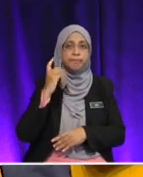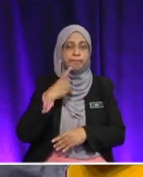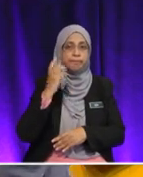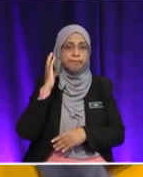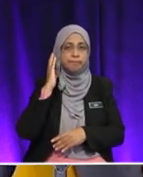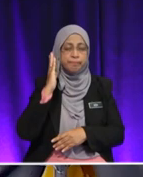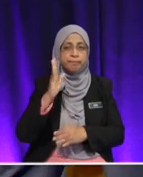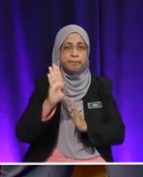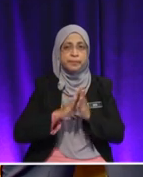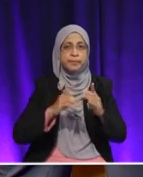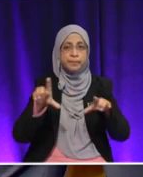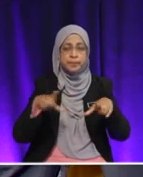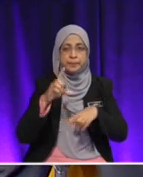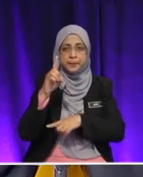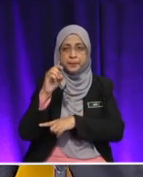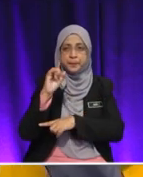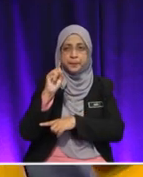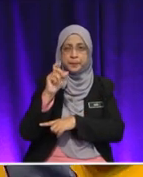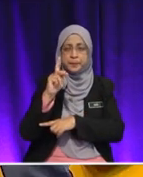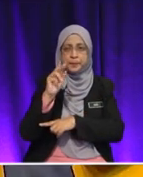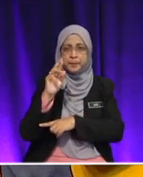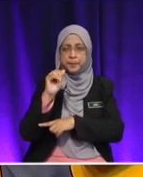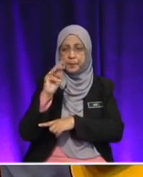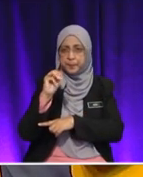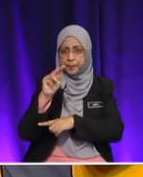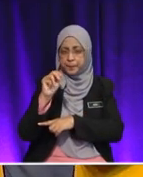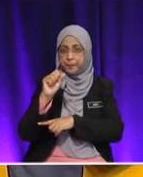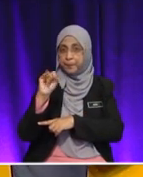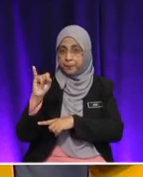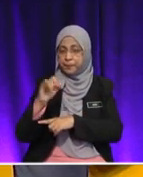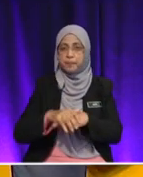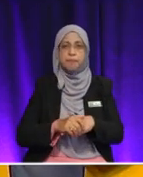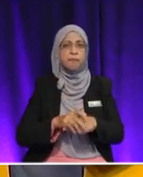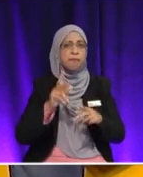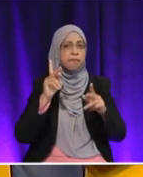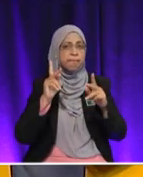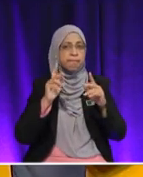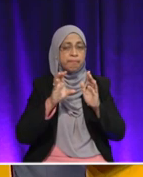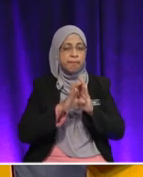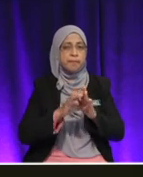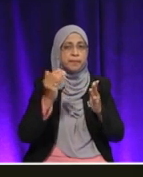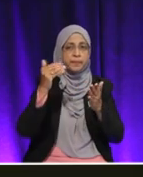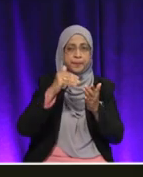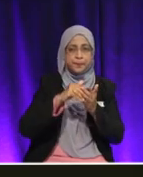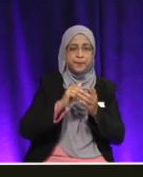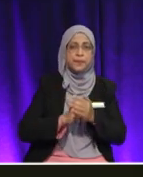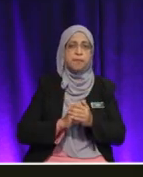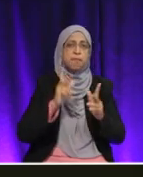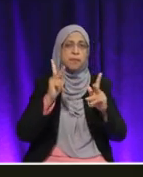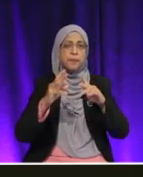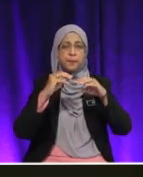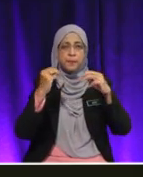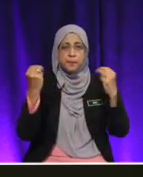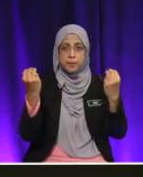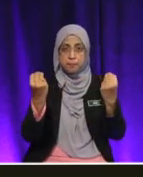Oke seterusnya pula kita akan lihat kepada masyarakat jika lama masyarakat tidak mengamalkan ataupun tidak mengabaikan